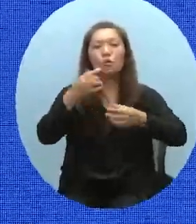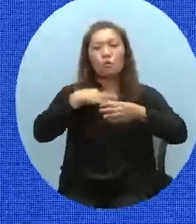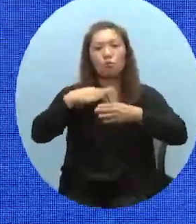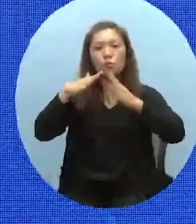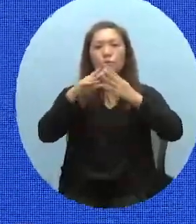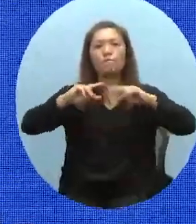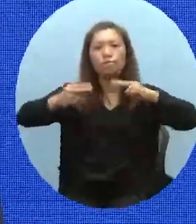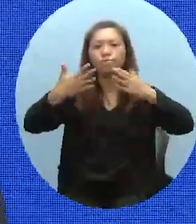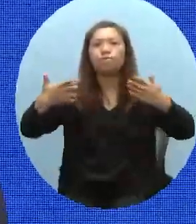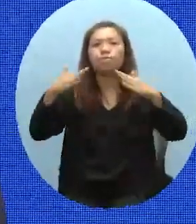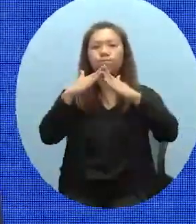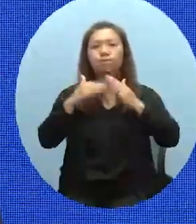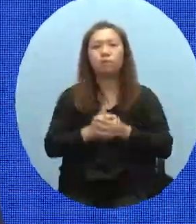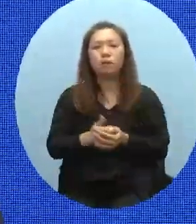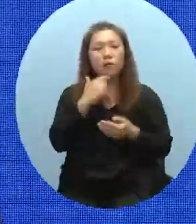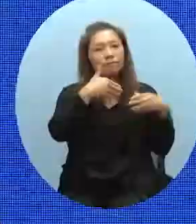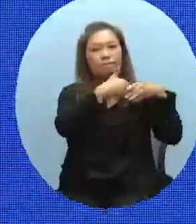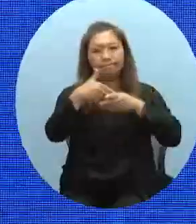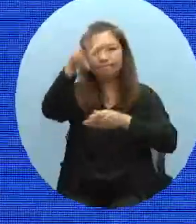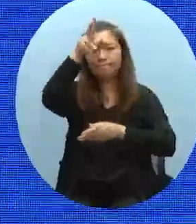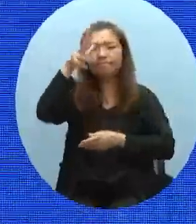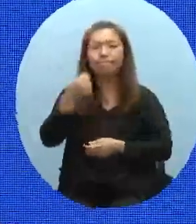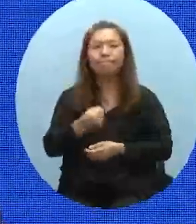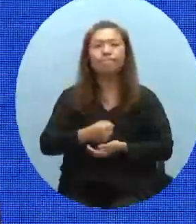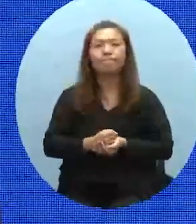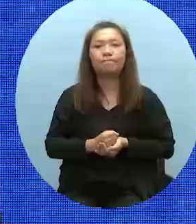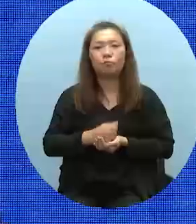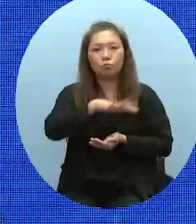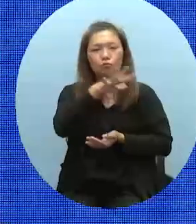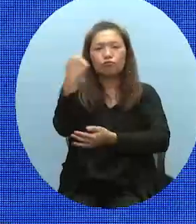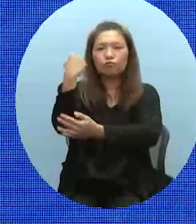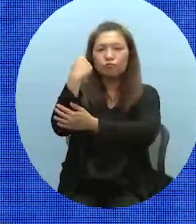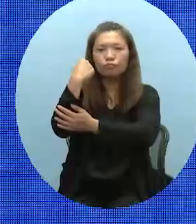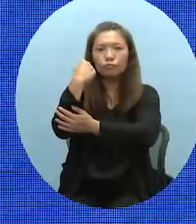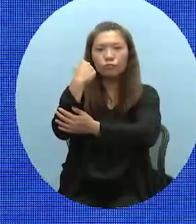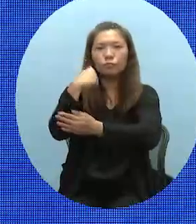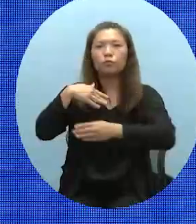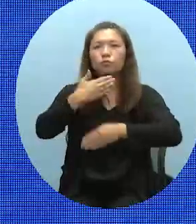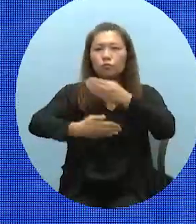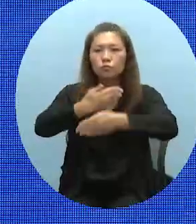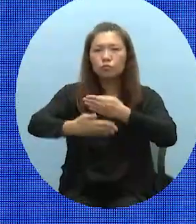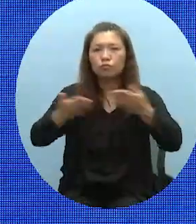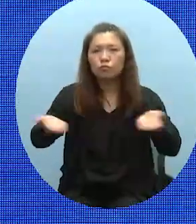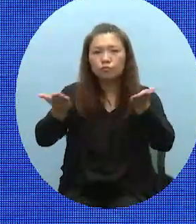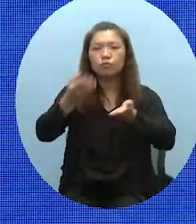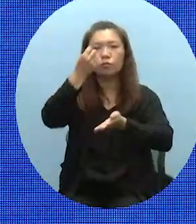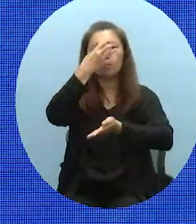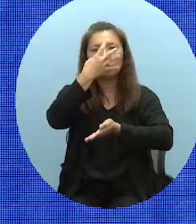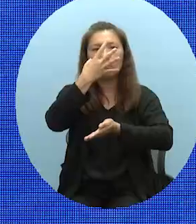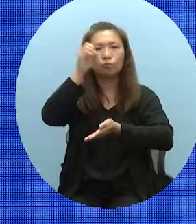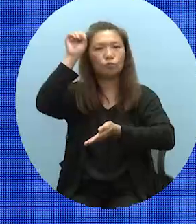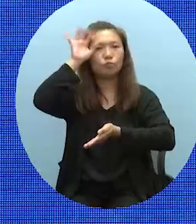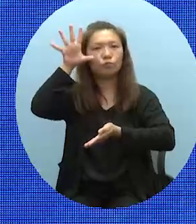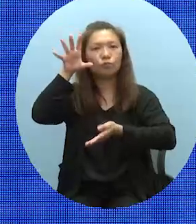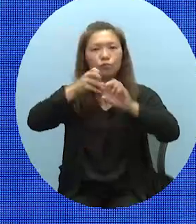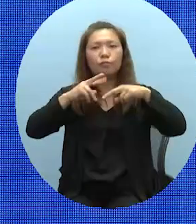局。我會帶領特區政府全力全速地推動香港創